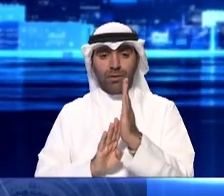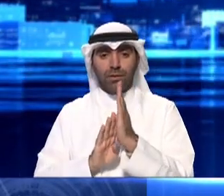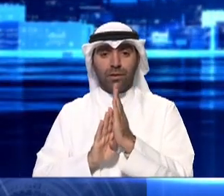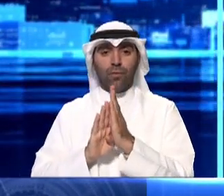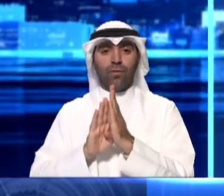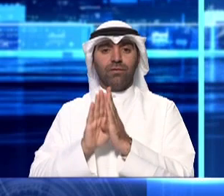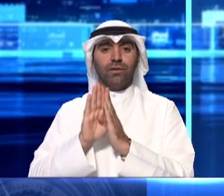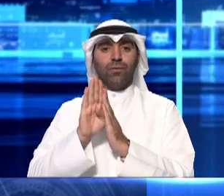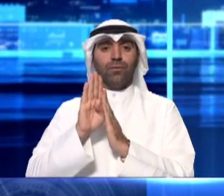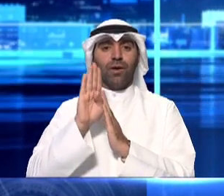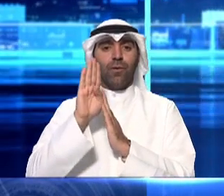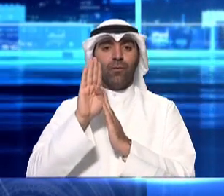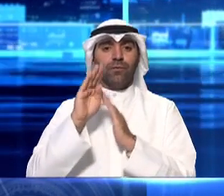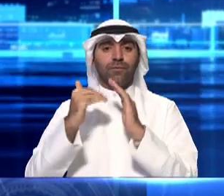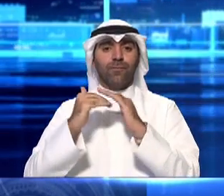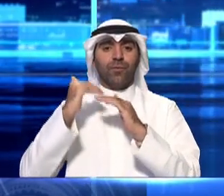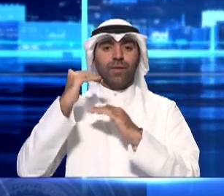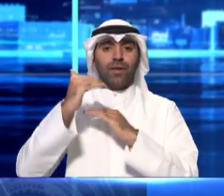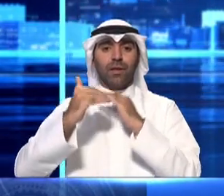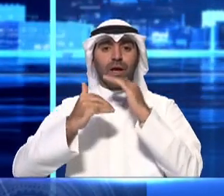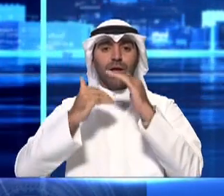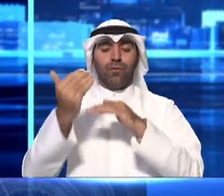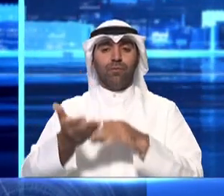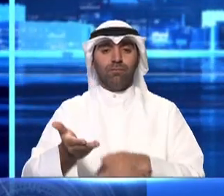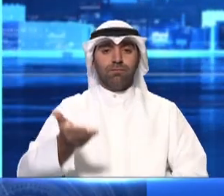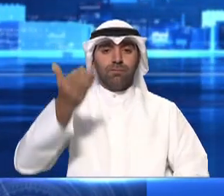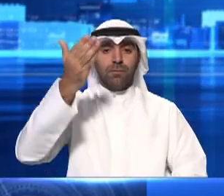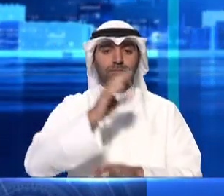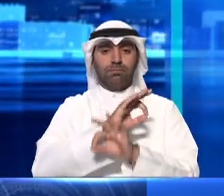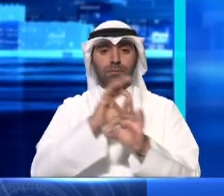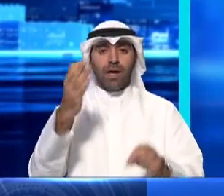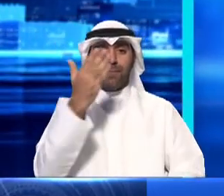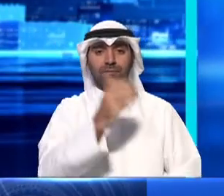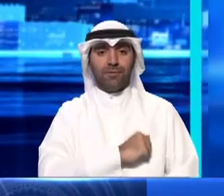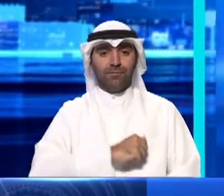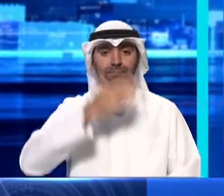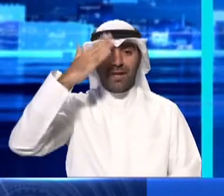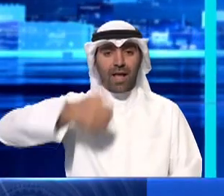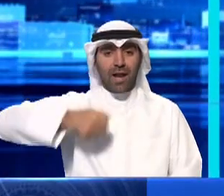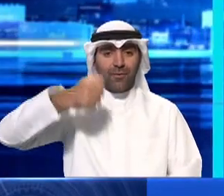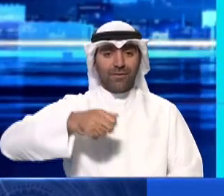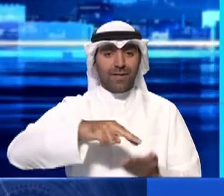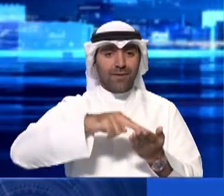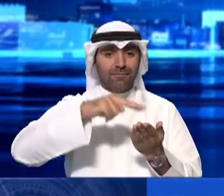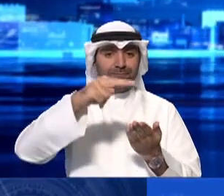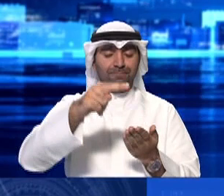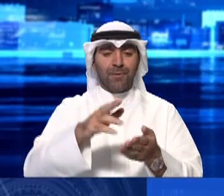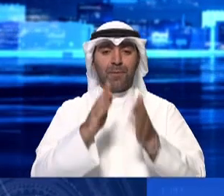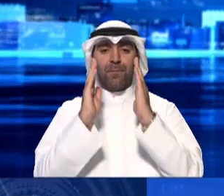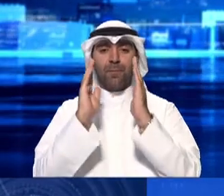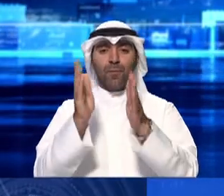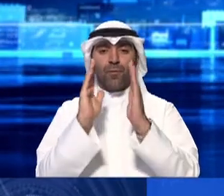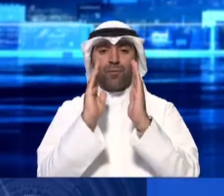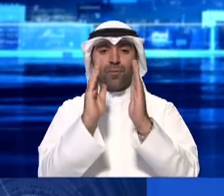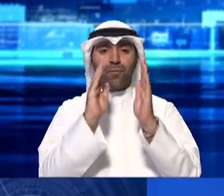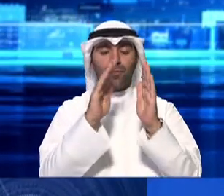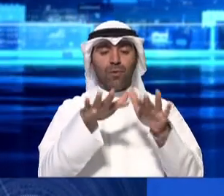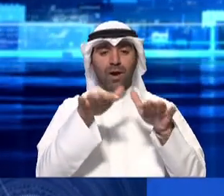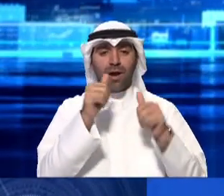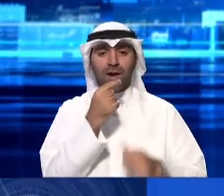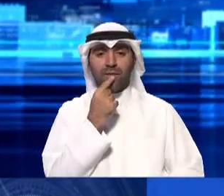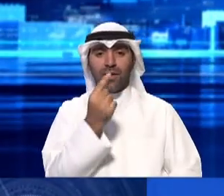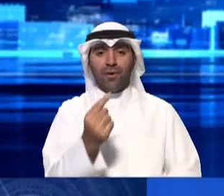وطن ينعم بالأمن والأمان والاستقرار. خالص التهاني لسموكم حفظ الله ورعاكم،